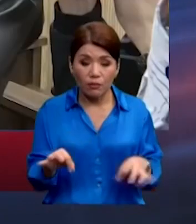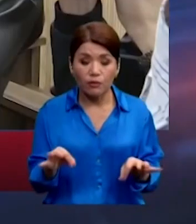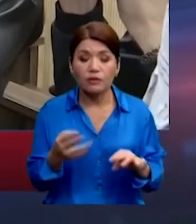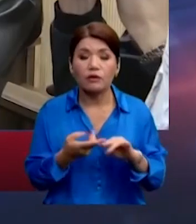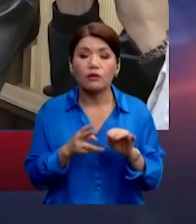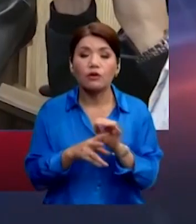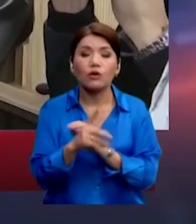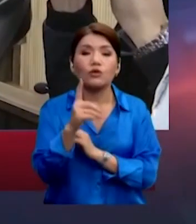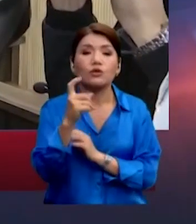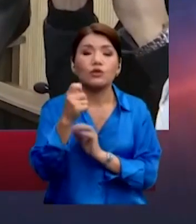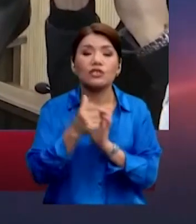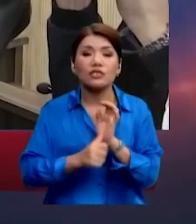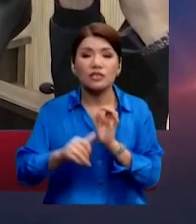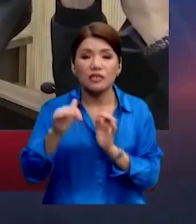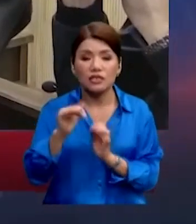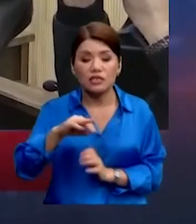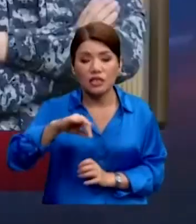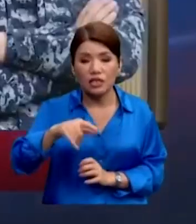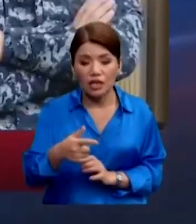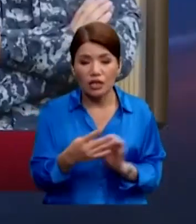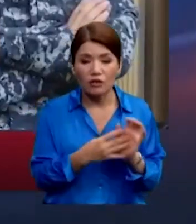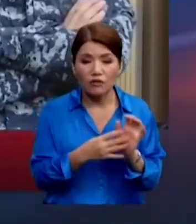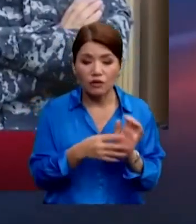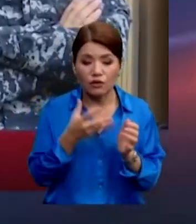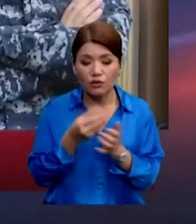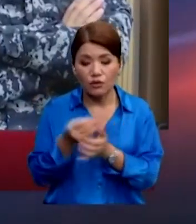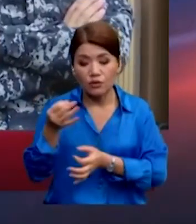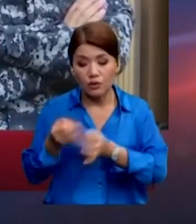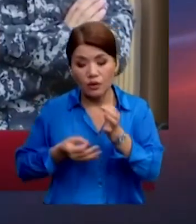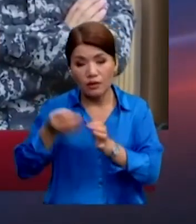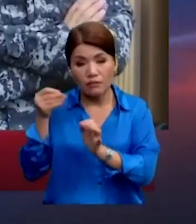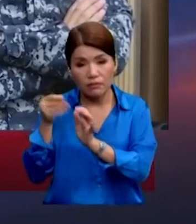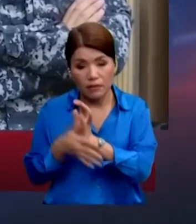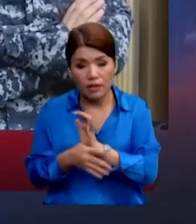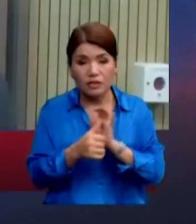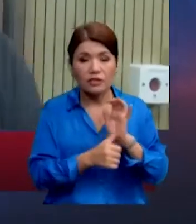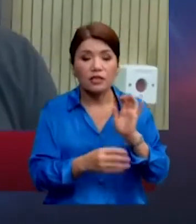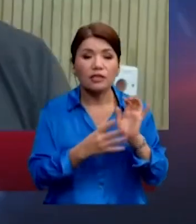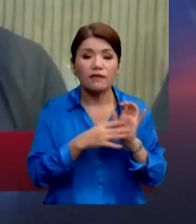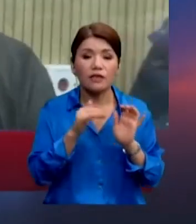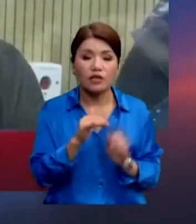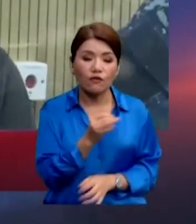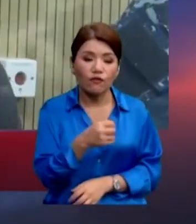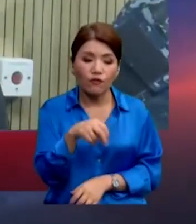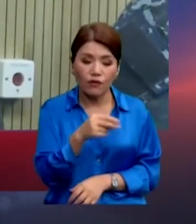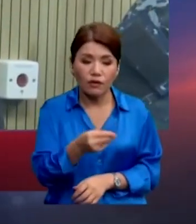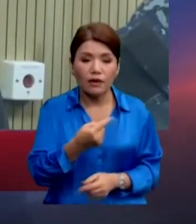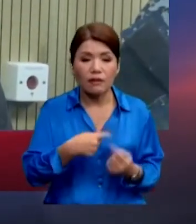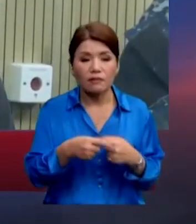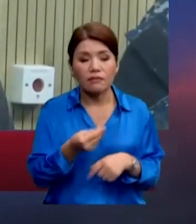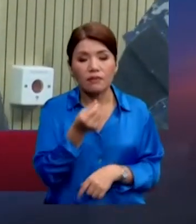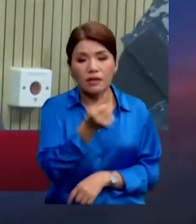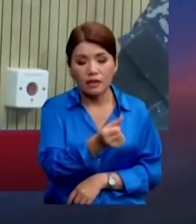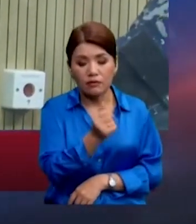заплатить почти 160 тысяч тенге. 90 затраты на судебные экспертизы и 69 тысяч – фонд компенсации